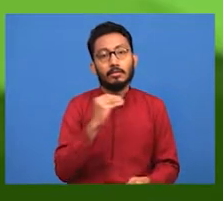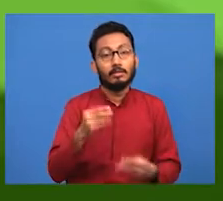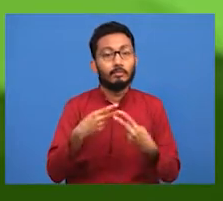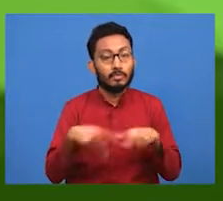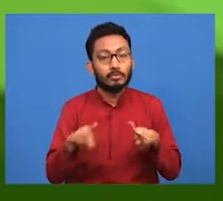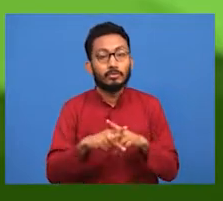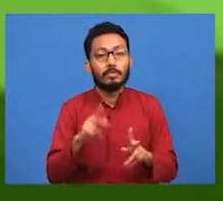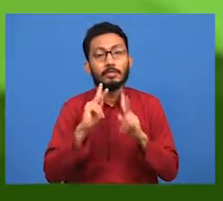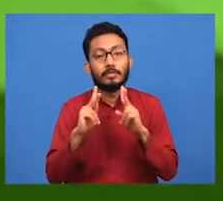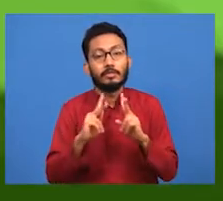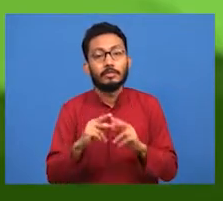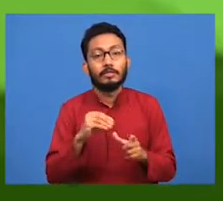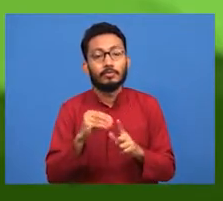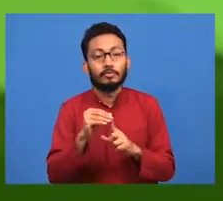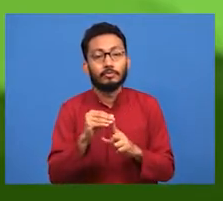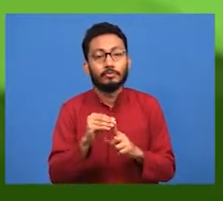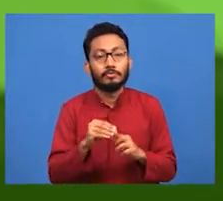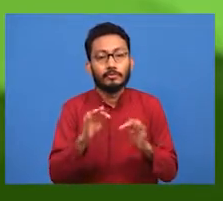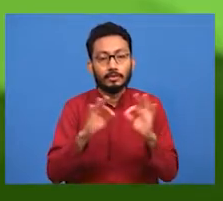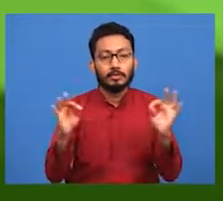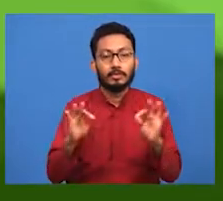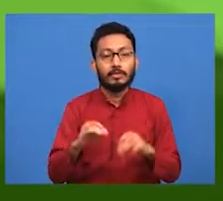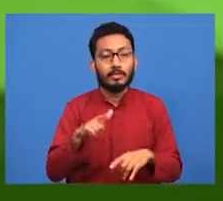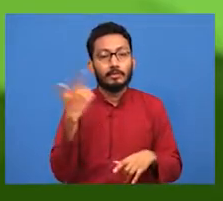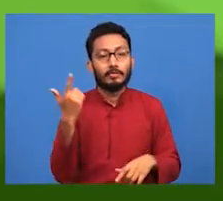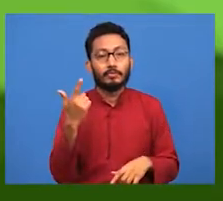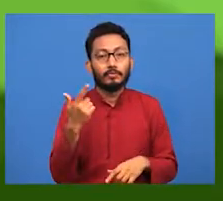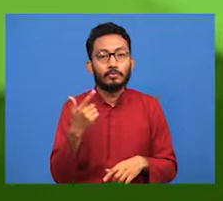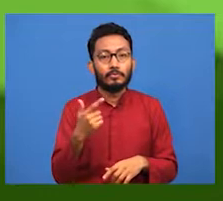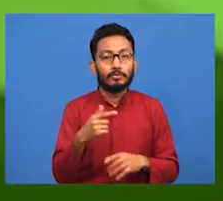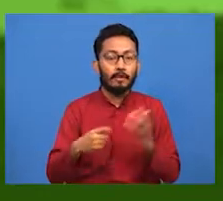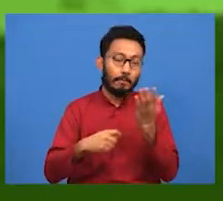kata atau frasa lain untuk menyempurnakan ayat.